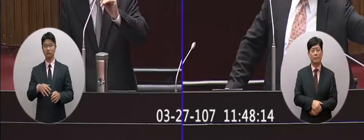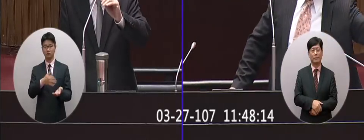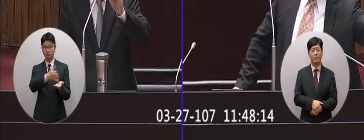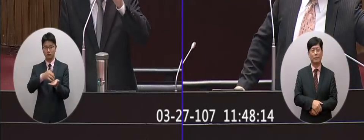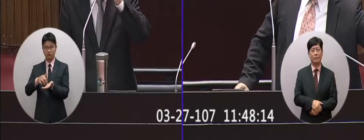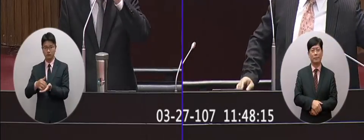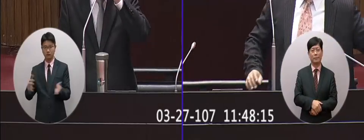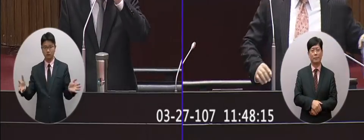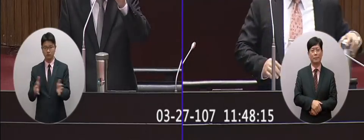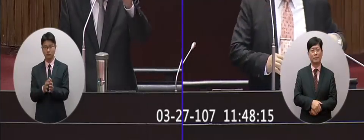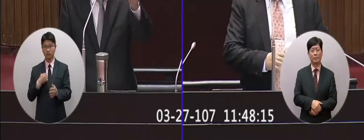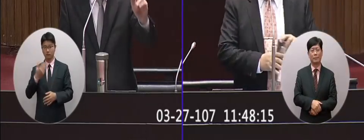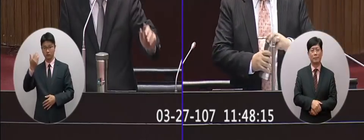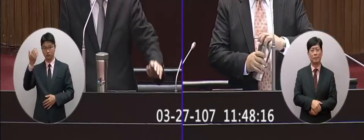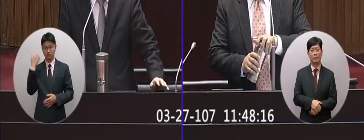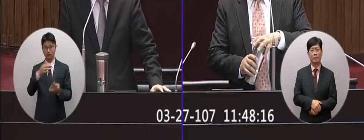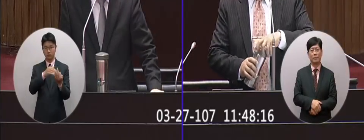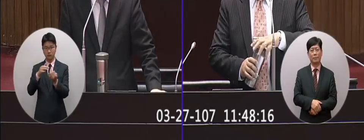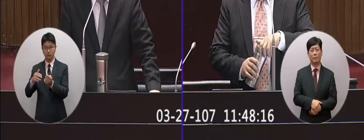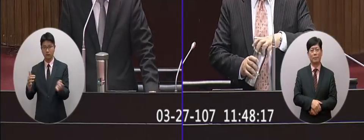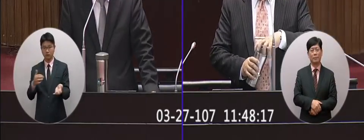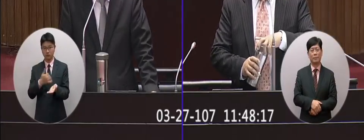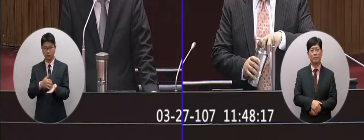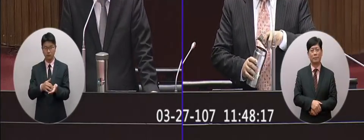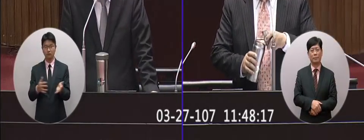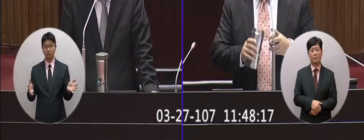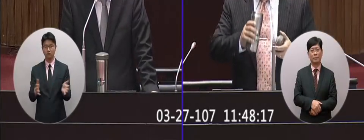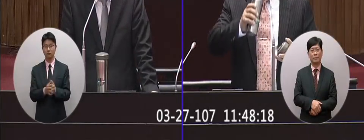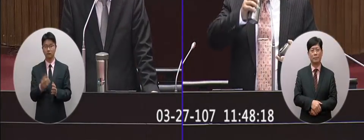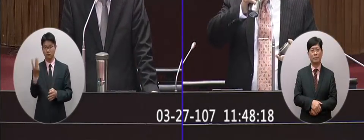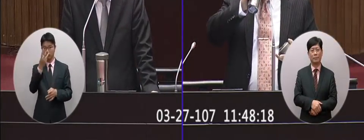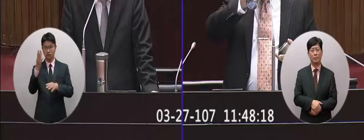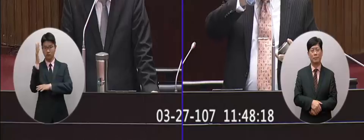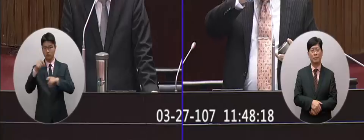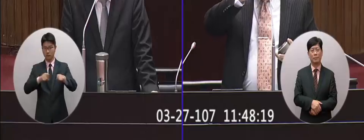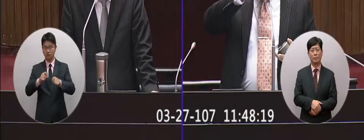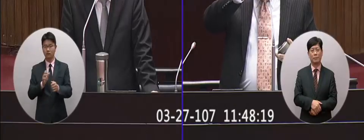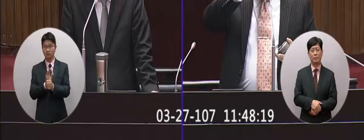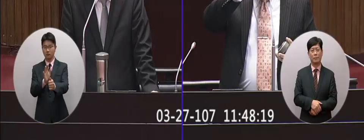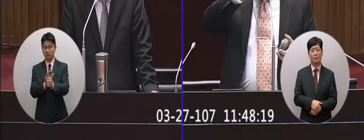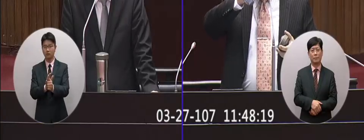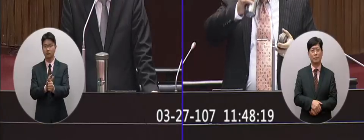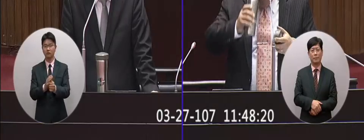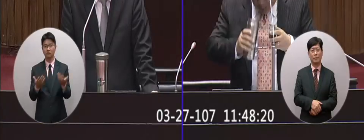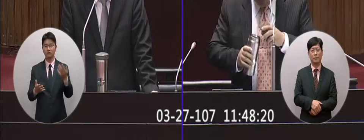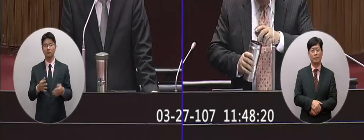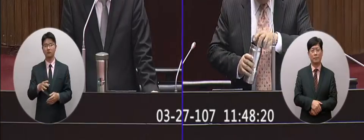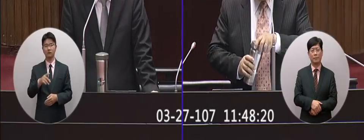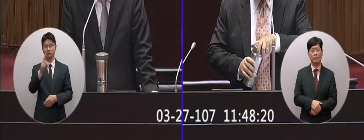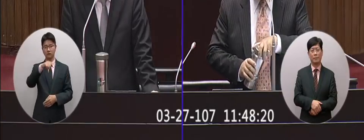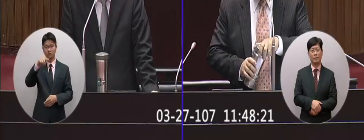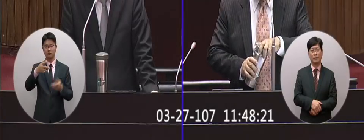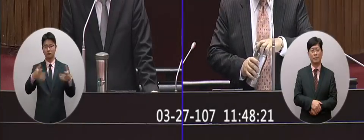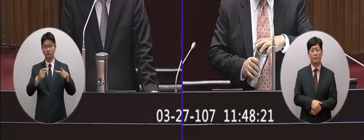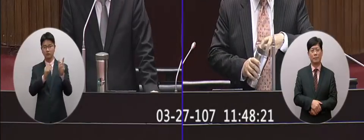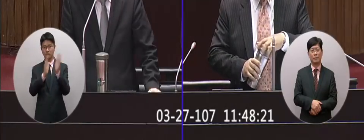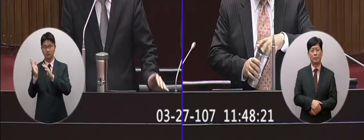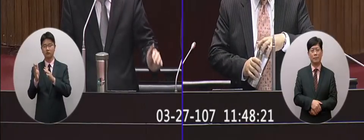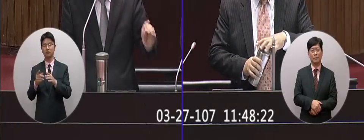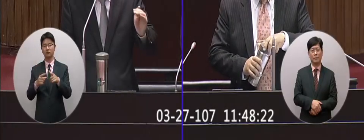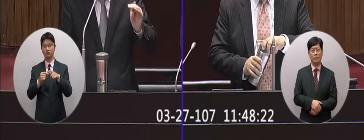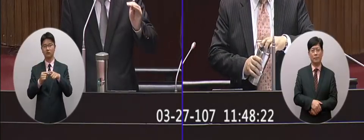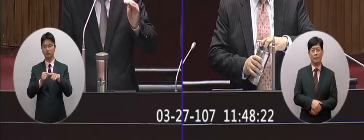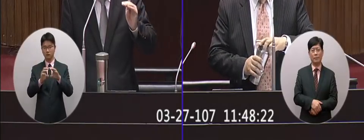来，当初我们在盘点的时候，预计这样的三大政策大概可以解决1000多公顷土地的释出了。